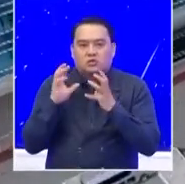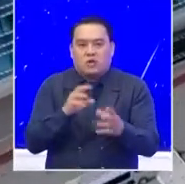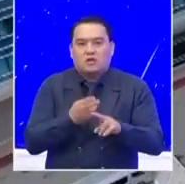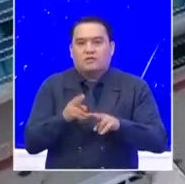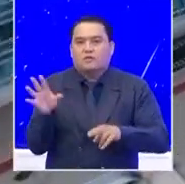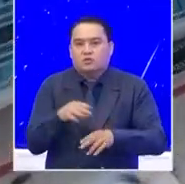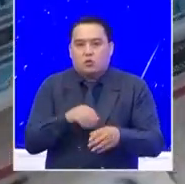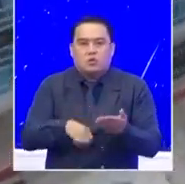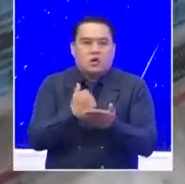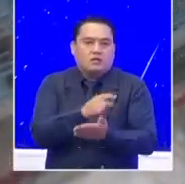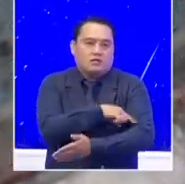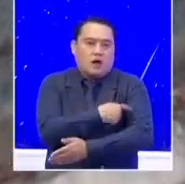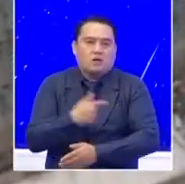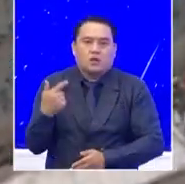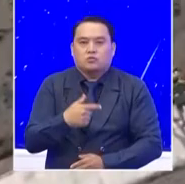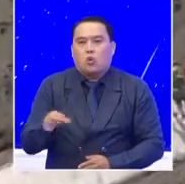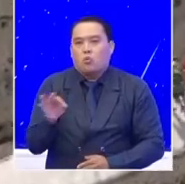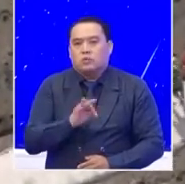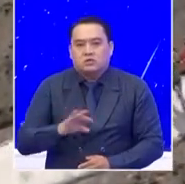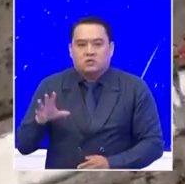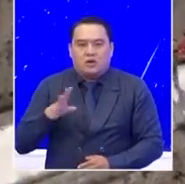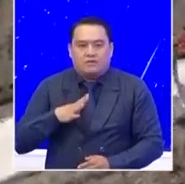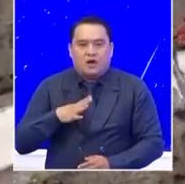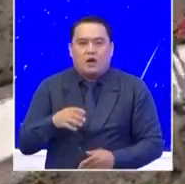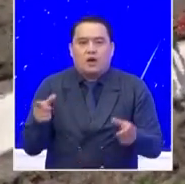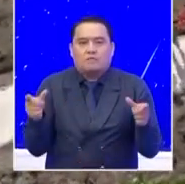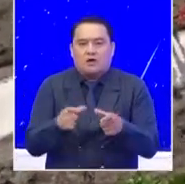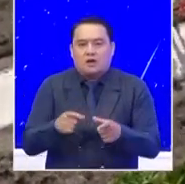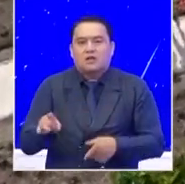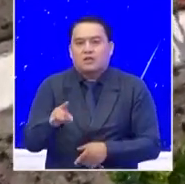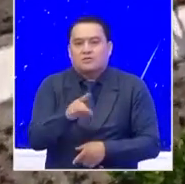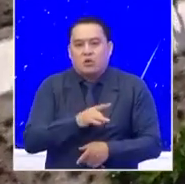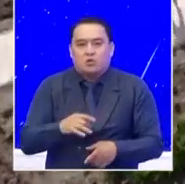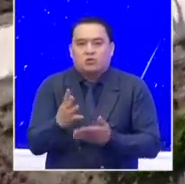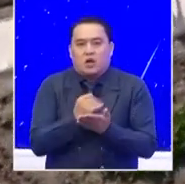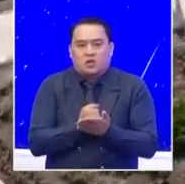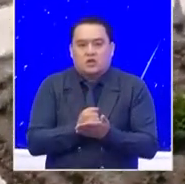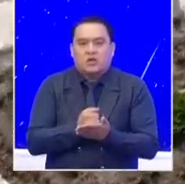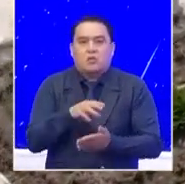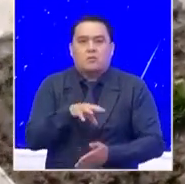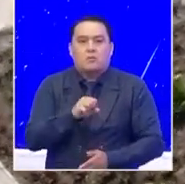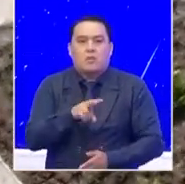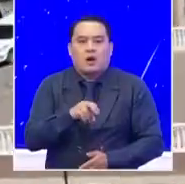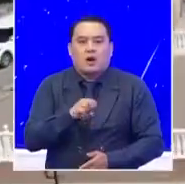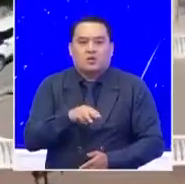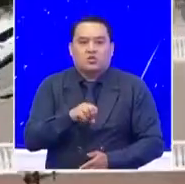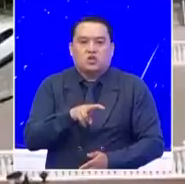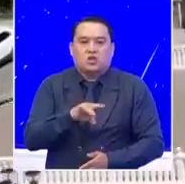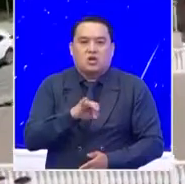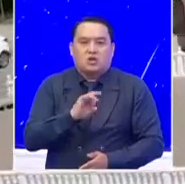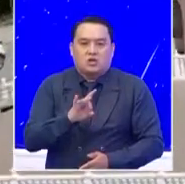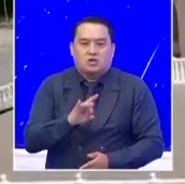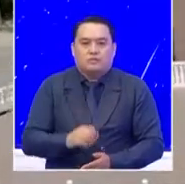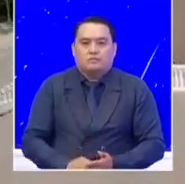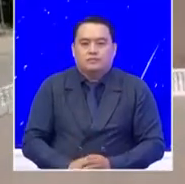в постановлении главного санитарного врача Атырауской области Темирбека Мусагалиева. Карантин в регионе сохраняется в поселке Макат,